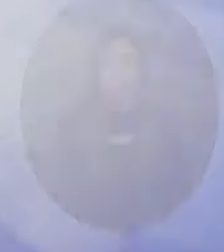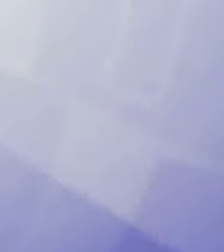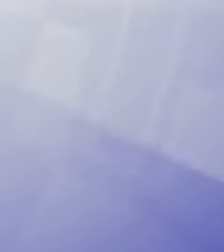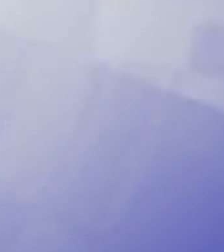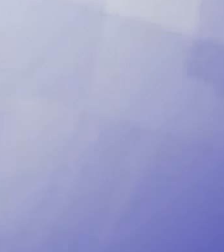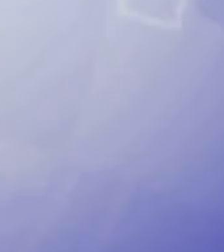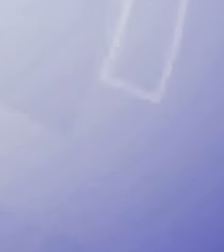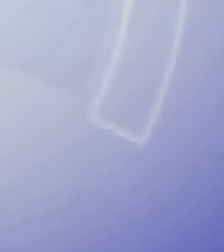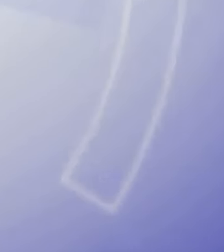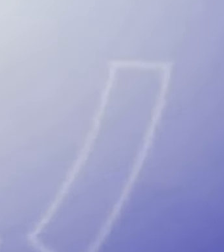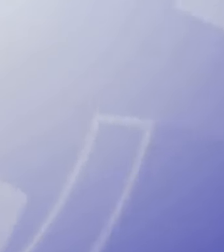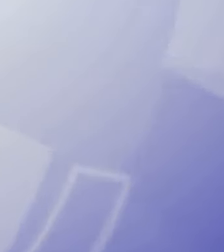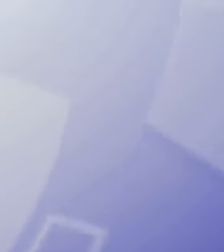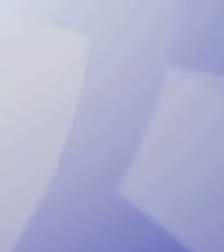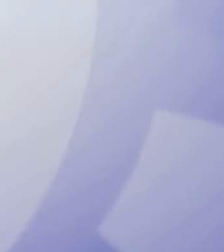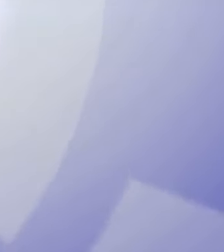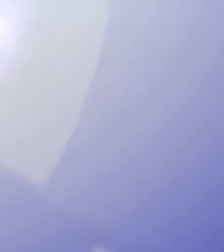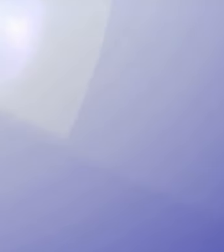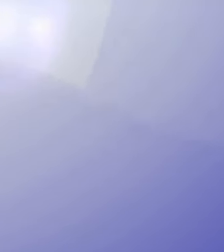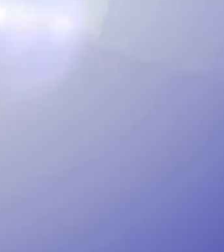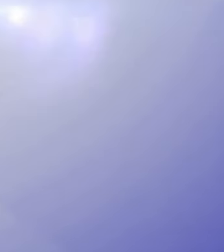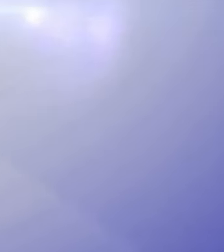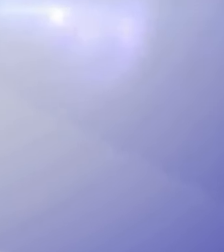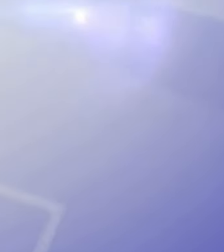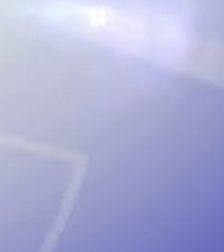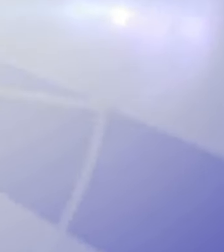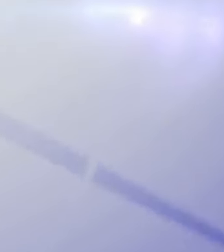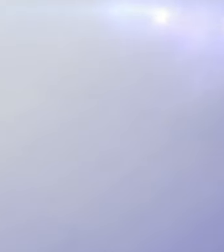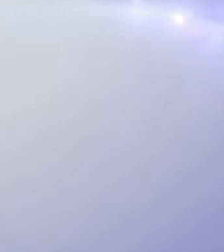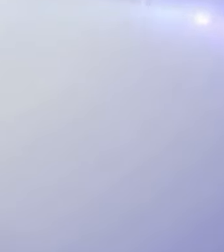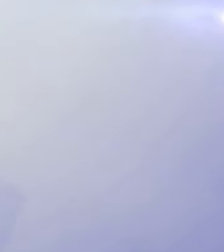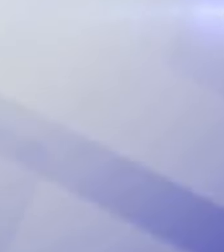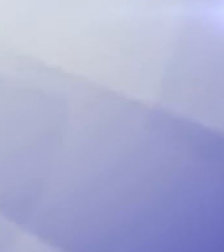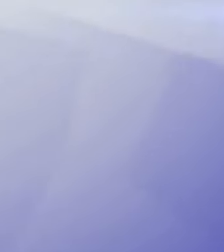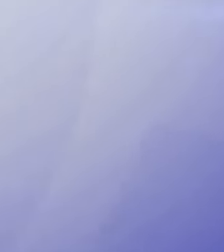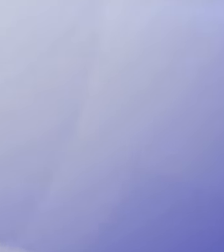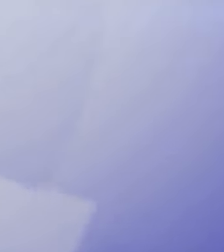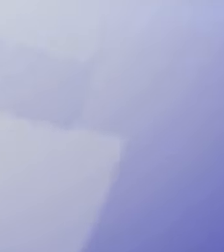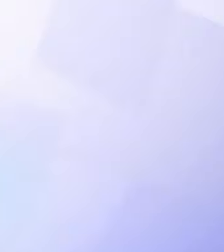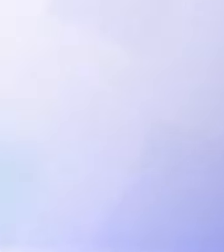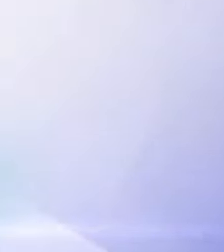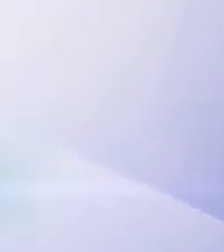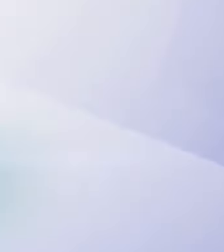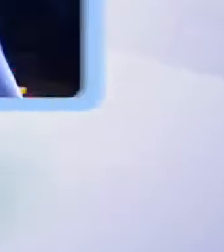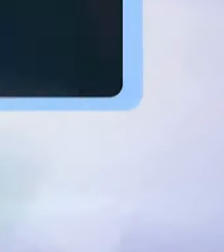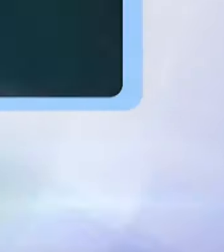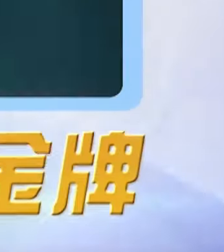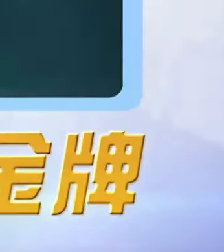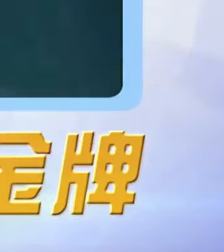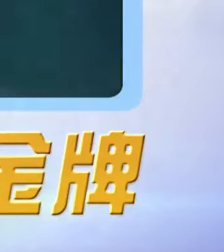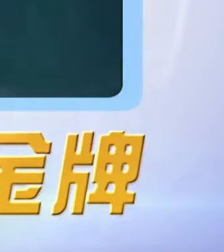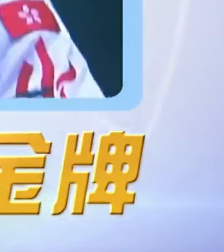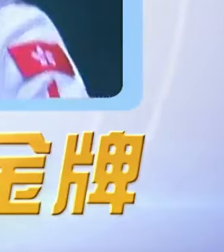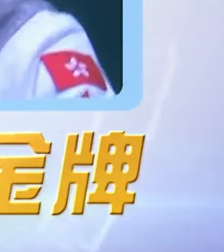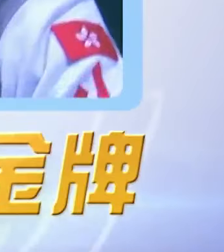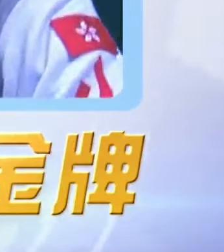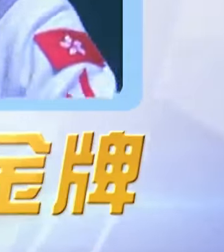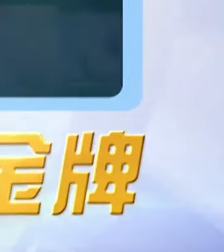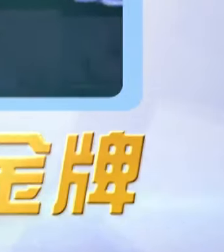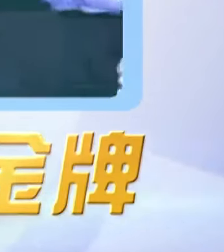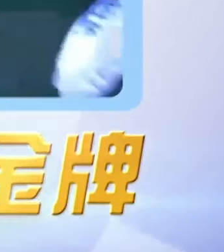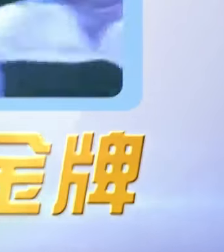恭喜香港剑击代表张家朗、蔡俊健、李日朗、梁千宇，在首次于香港举办的花剑